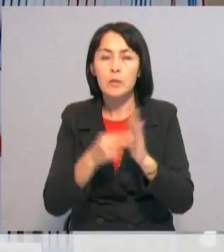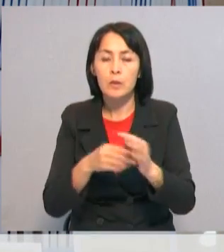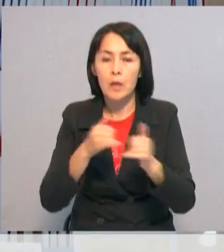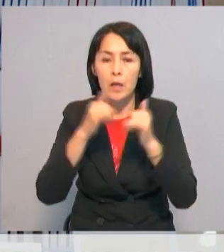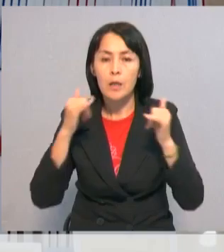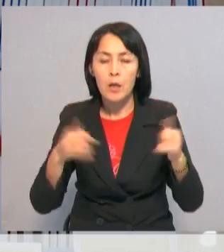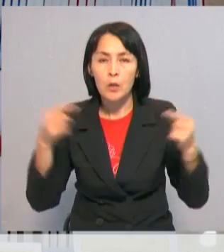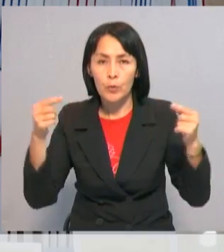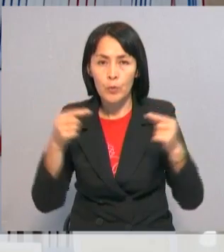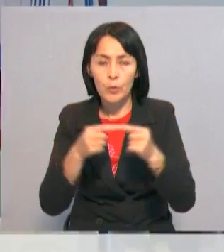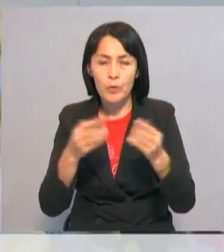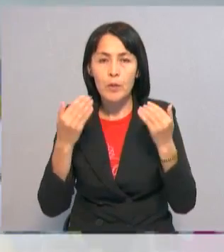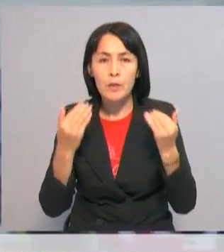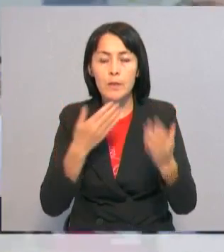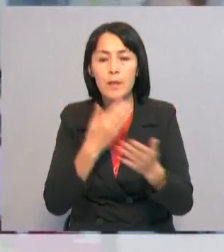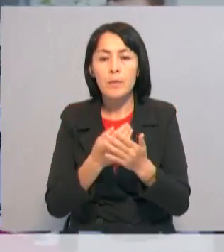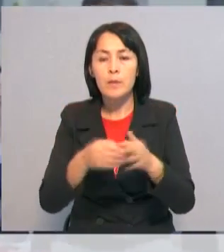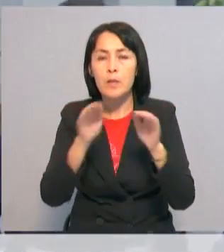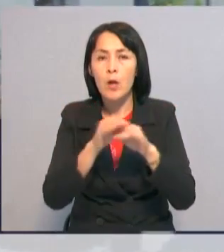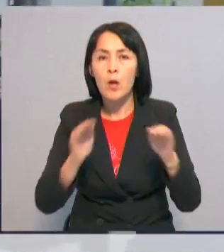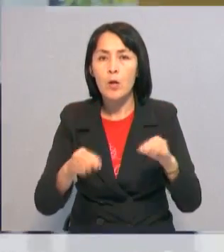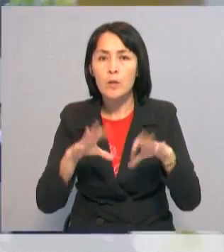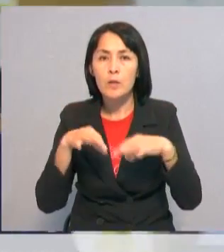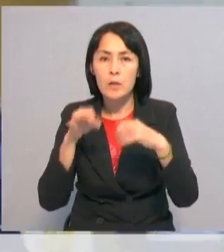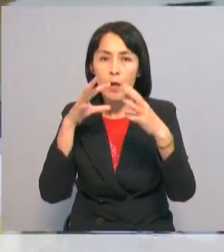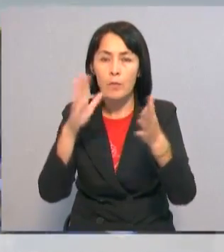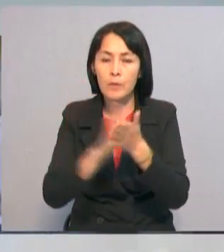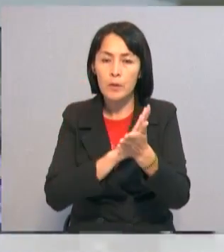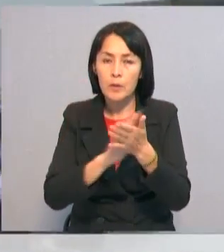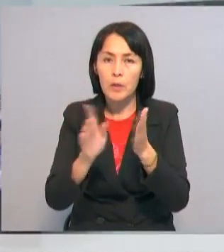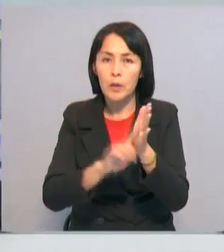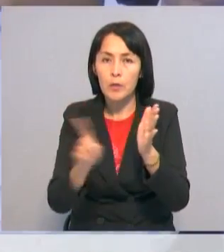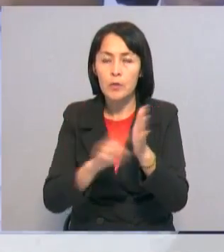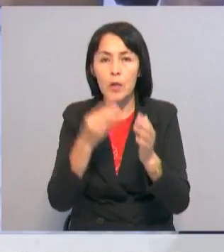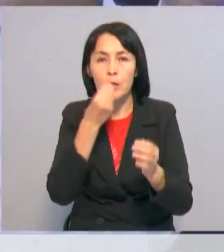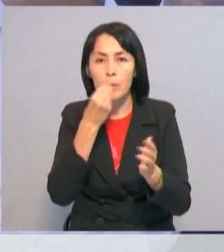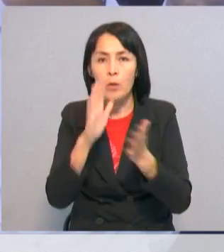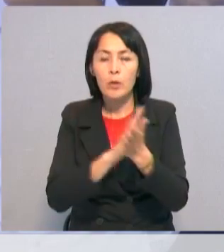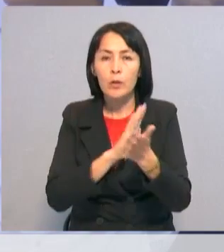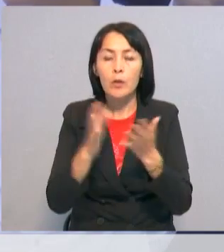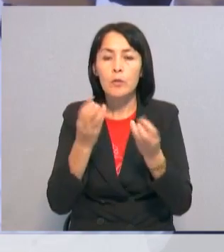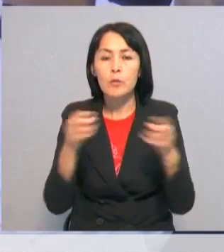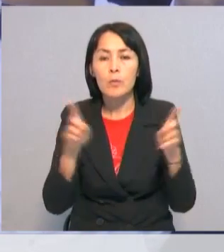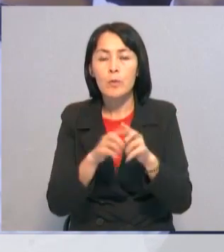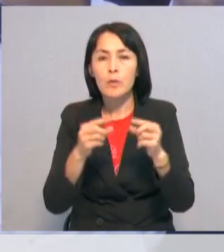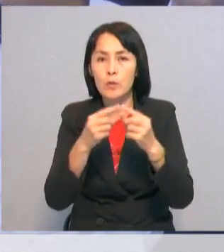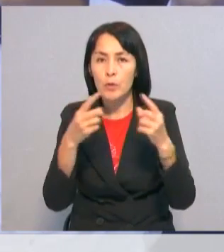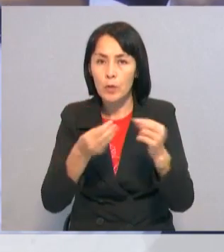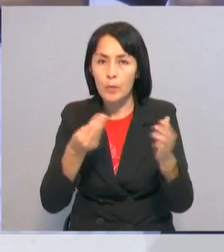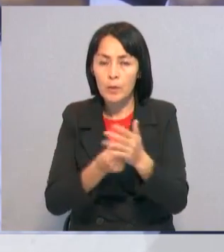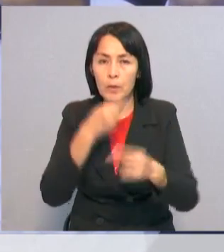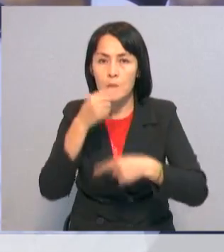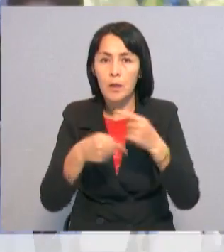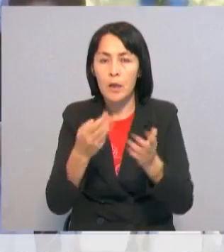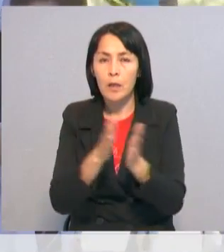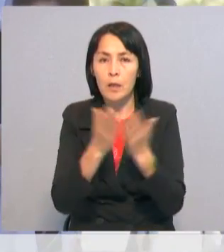жетілдіру көзделіп отыр. Мәселен, оқушылардың автобуста тегін жүруі, тамақтануы да тегін, сонымен қатар төлем картасы арқылы